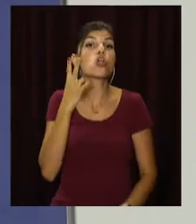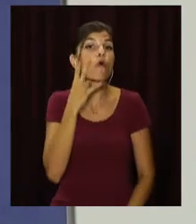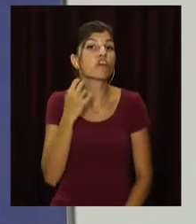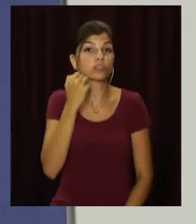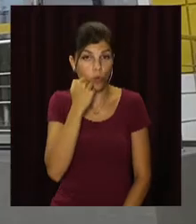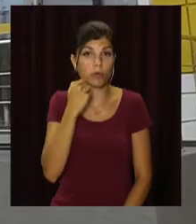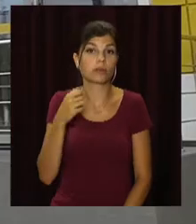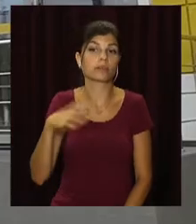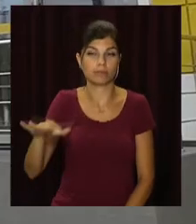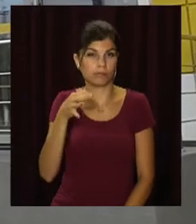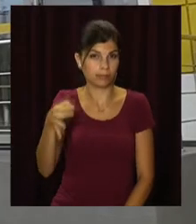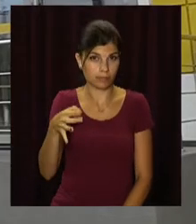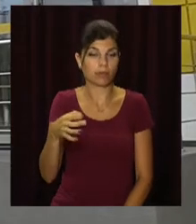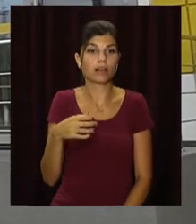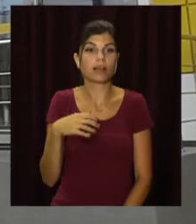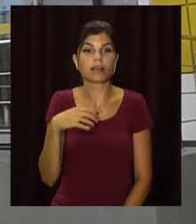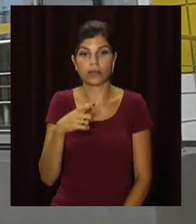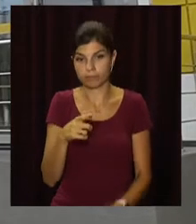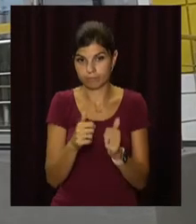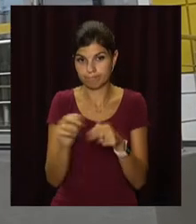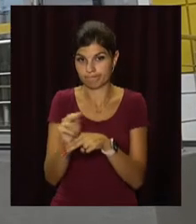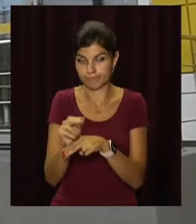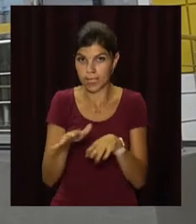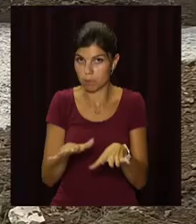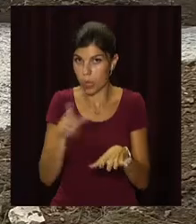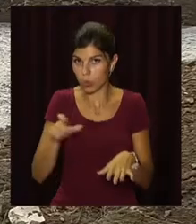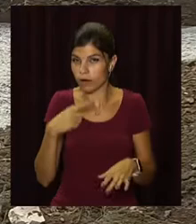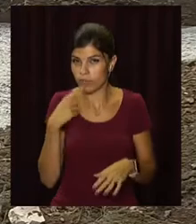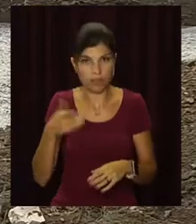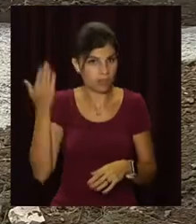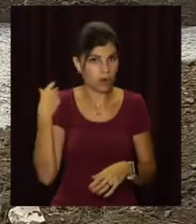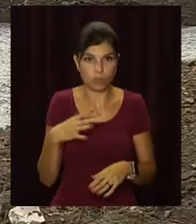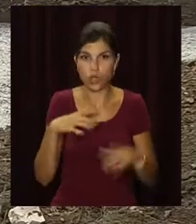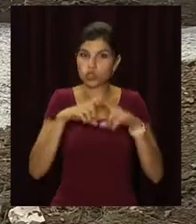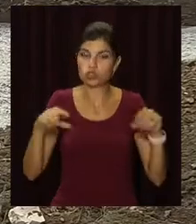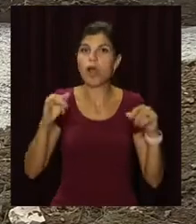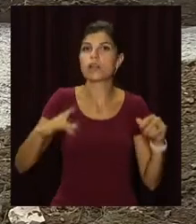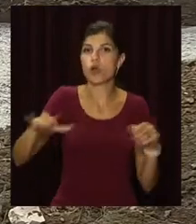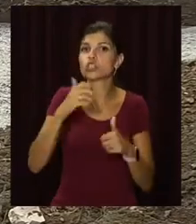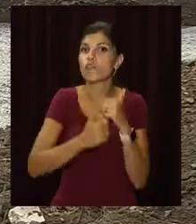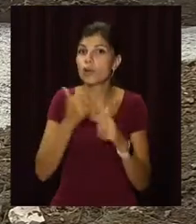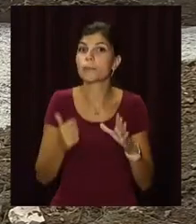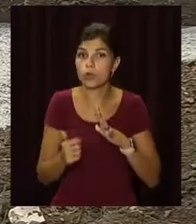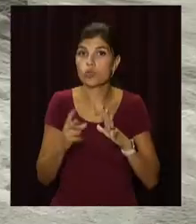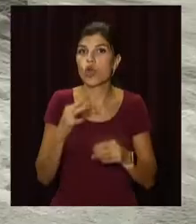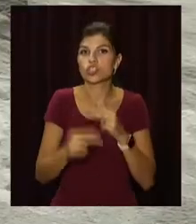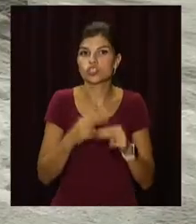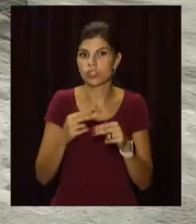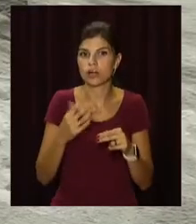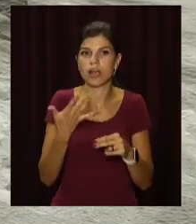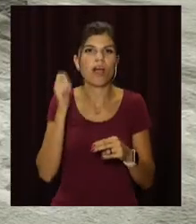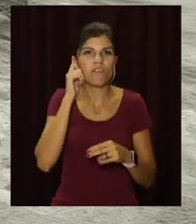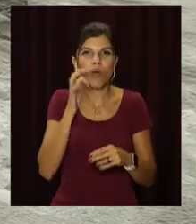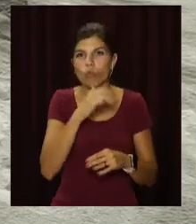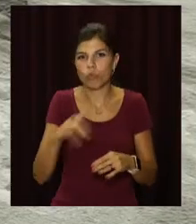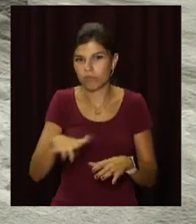кажуть, раніше тут проходили шкільні та районні змагання. Але через покриття, яке з роками зносилося, діти були змушені займатися